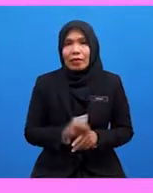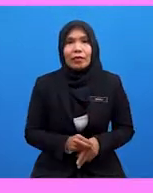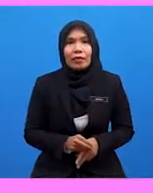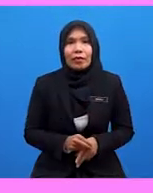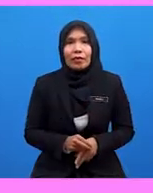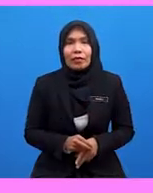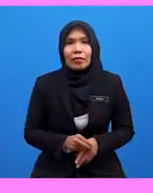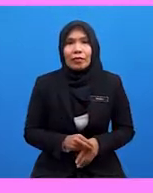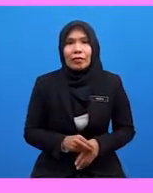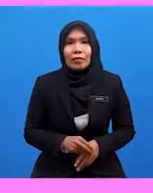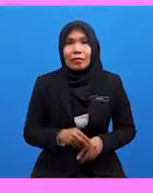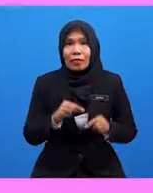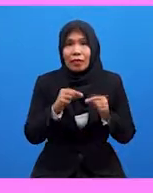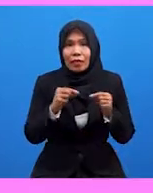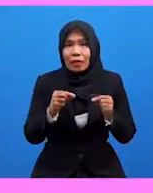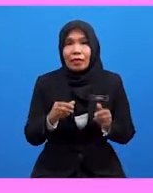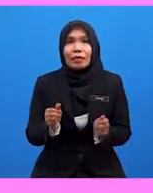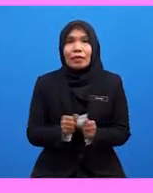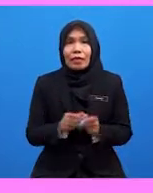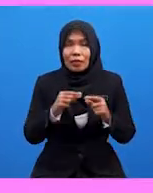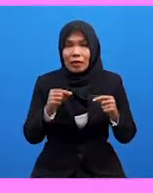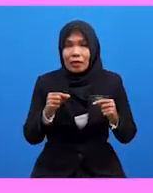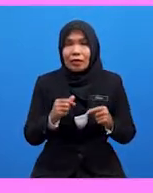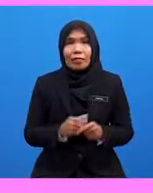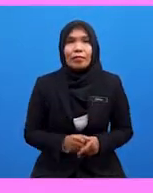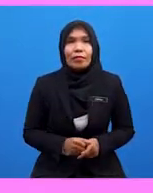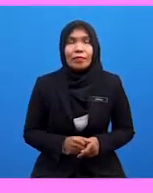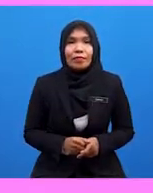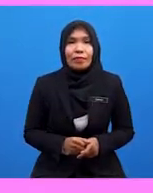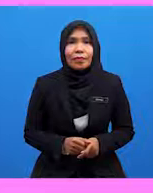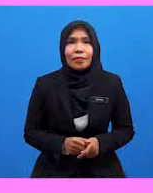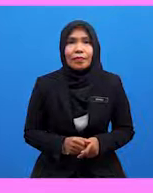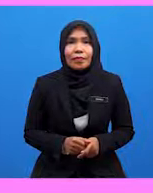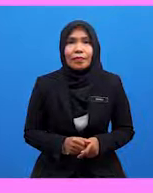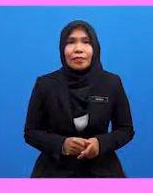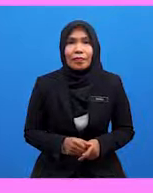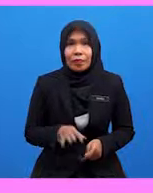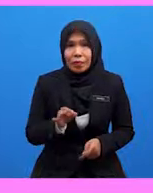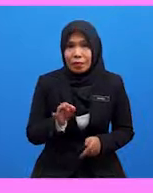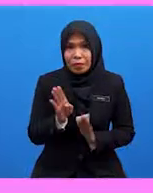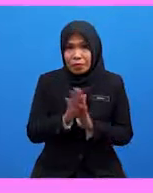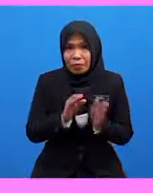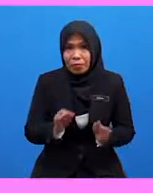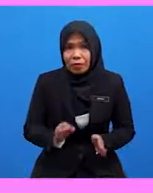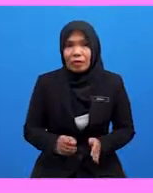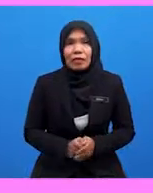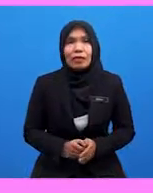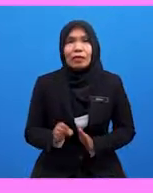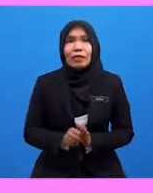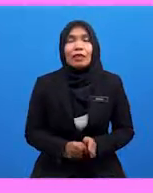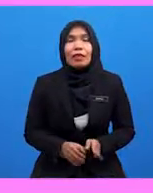klausa dengan klausa. Kata penyambung ayat juga berfungsi sebagai kata hubung